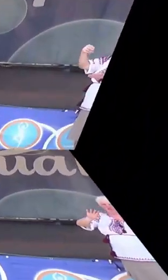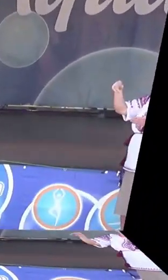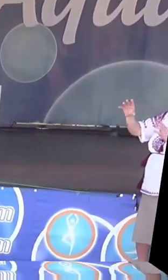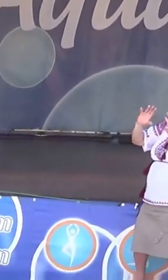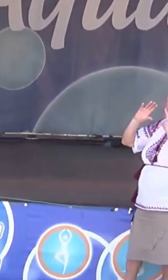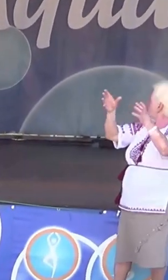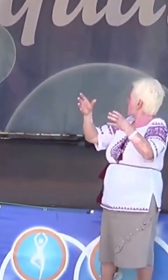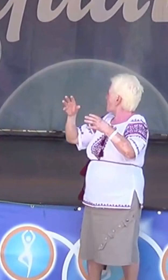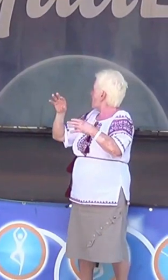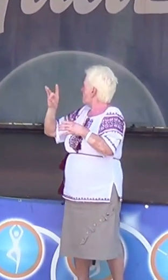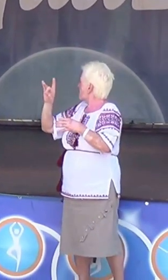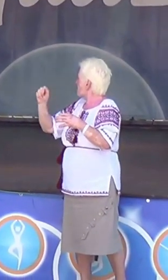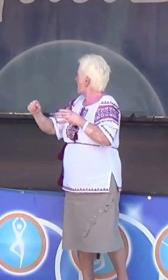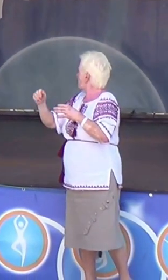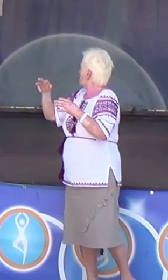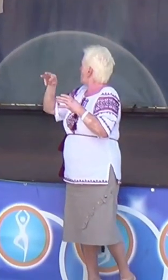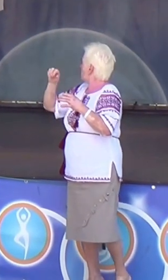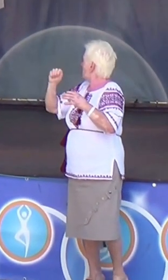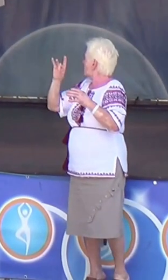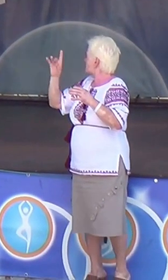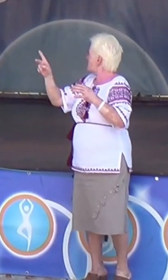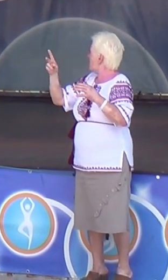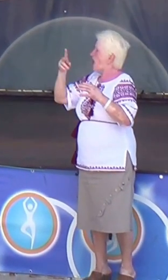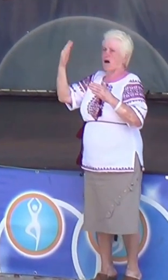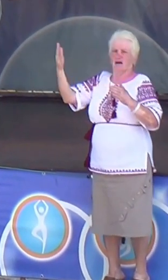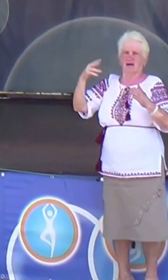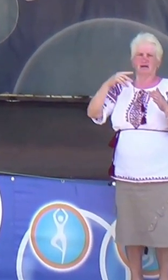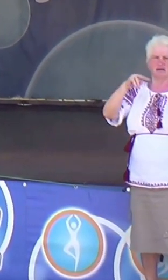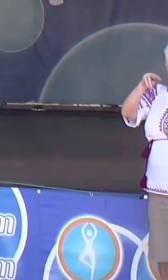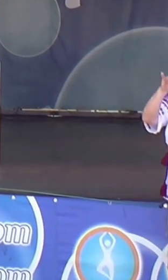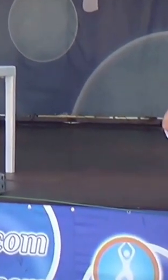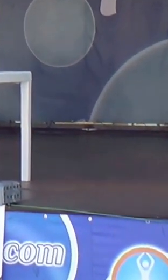Мира приветствует мэр Кранева Румен Николов.